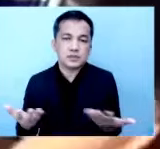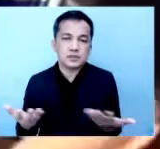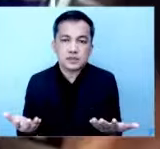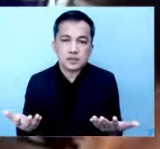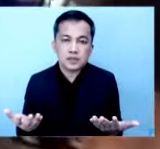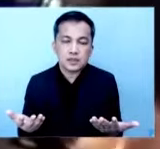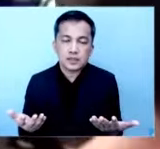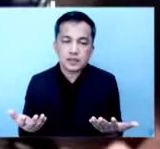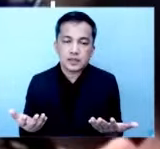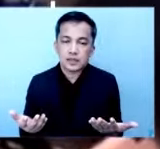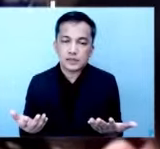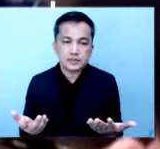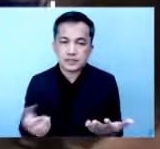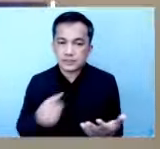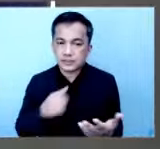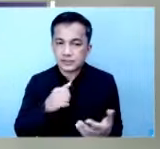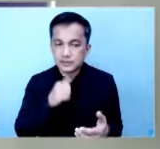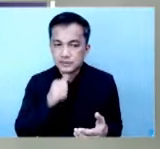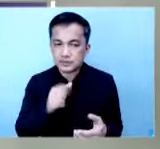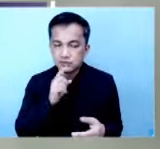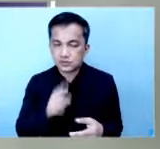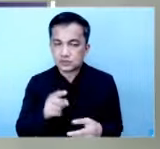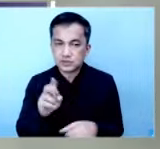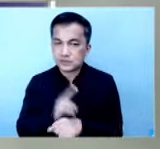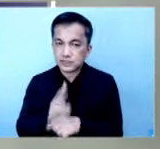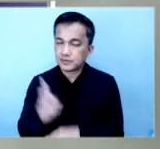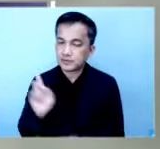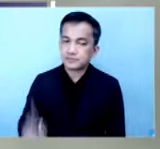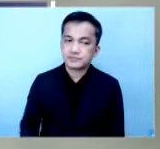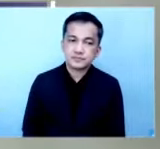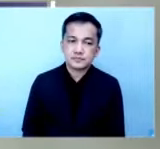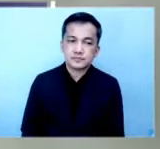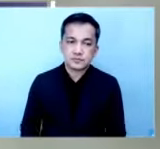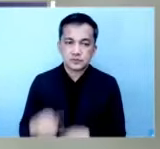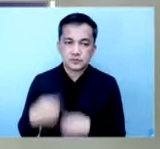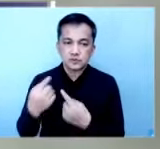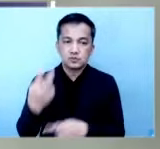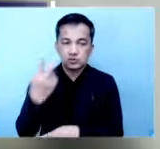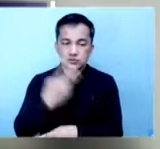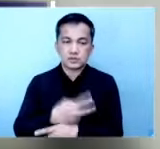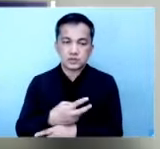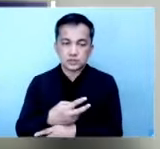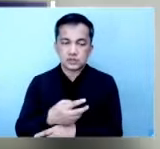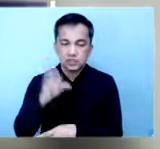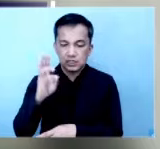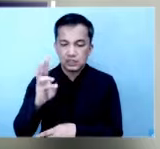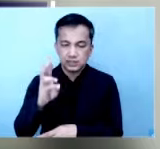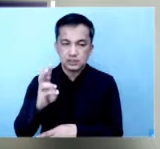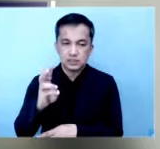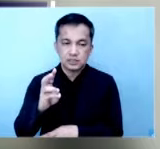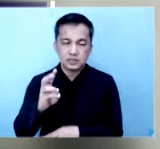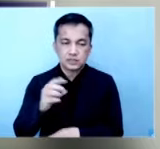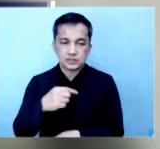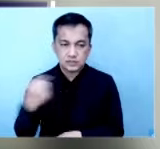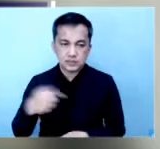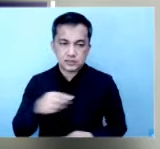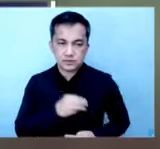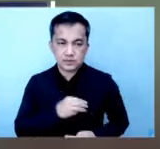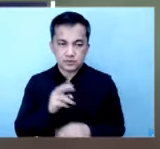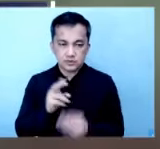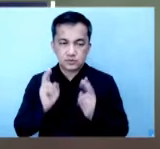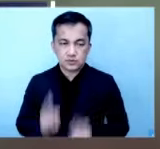not ruling na ginagamit na ito kagad dito. Nitong nakaraang dalawang araw na raid, anim na Chinese military uniforms na ang narecover sa Pogo